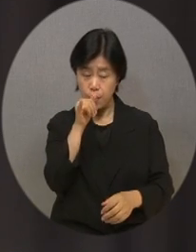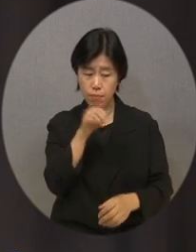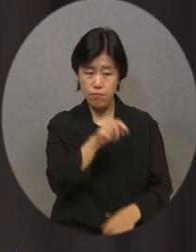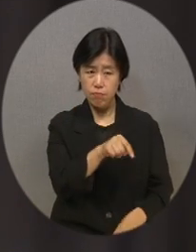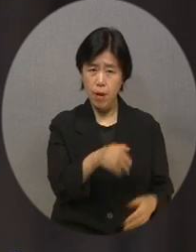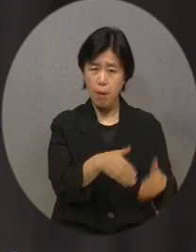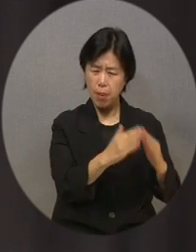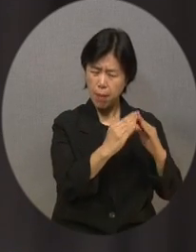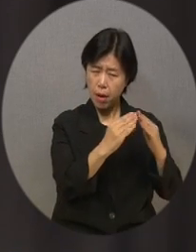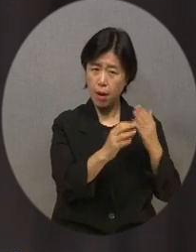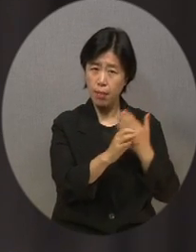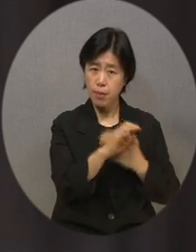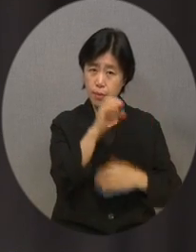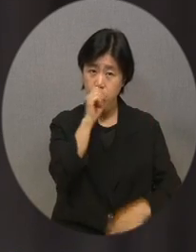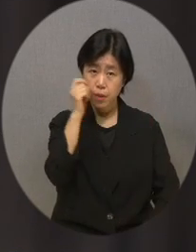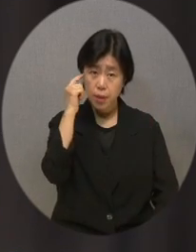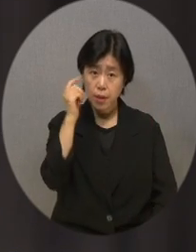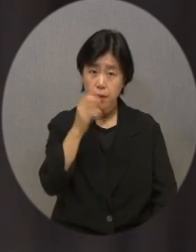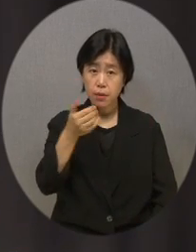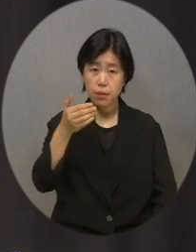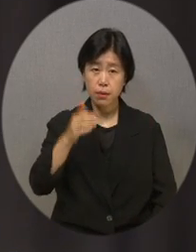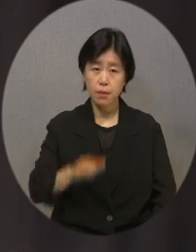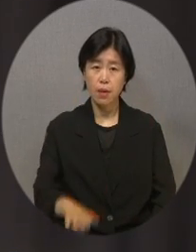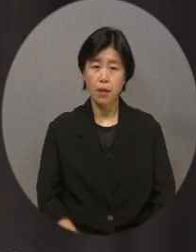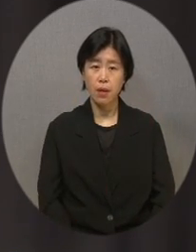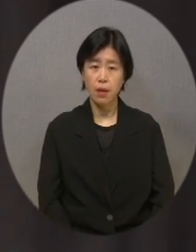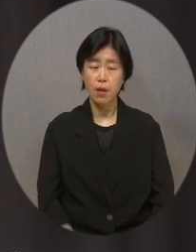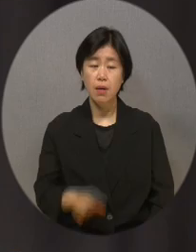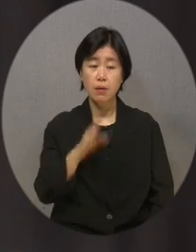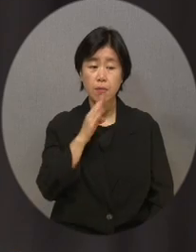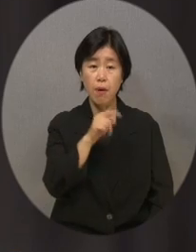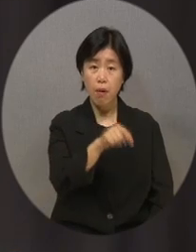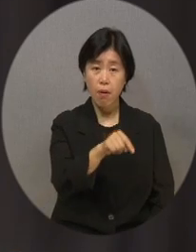실제로 그걸 운영하고 그리고 지역 의료에서 진짜 그